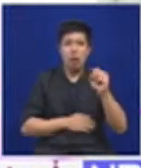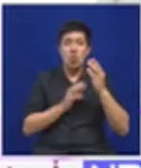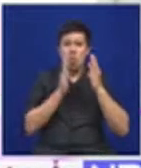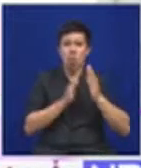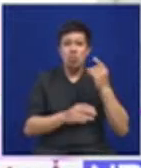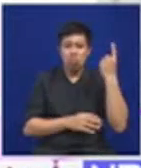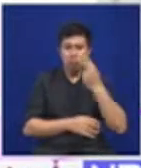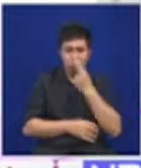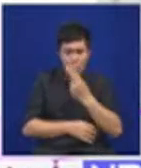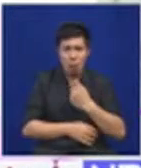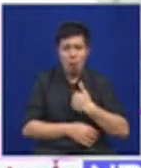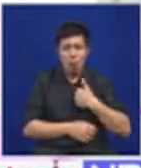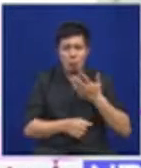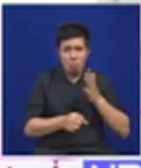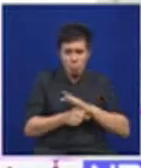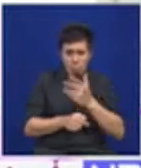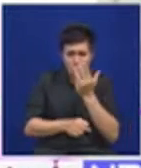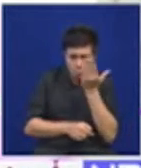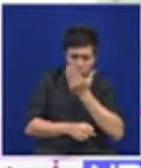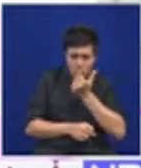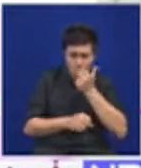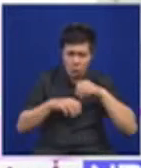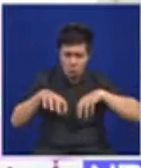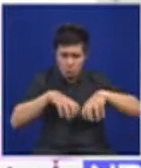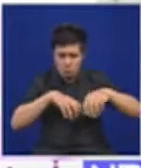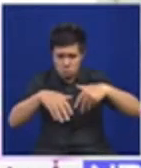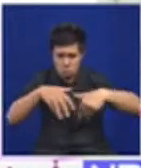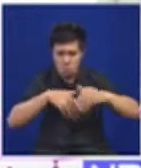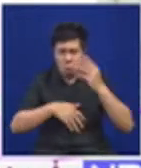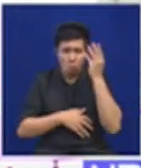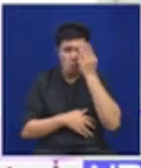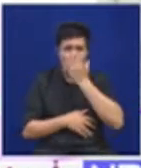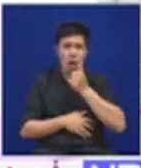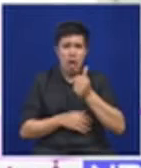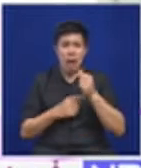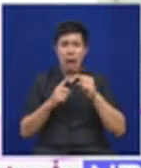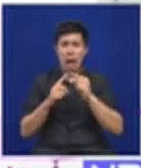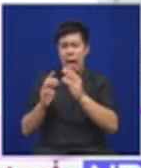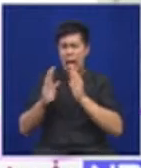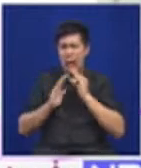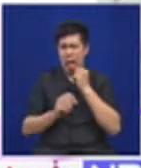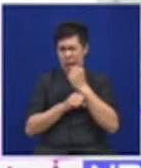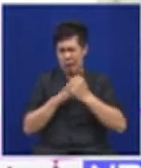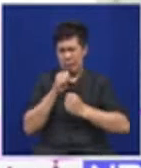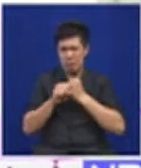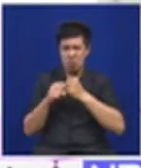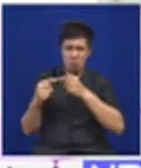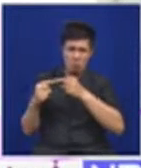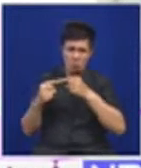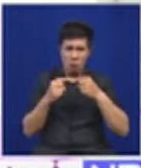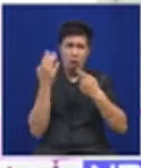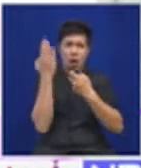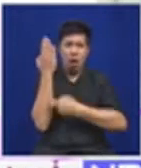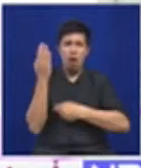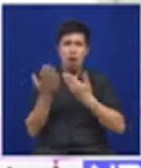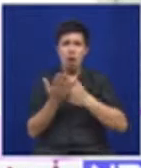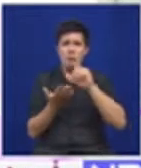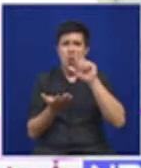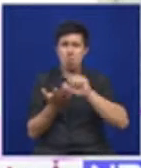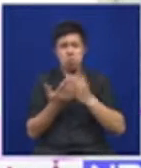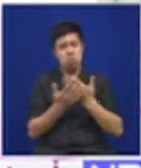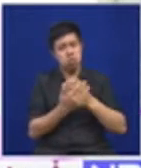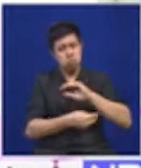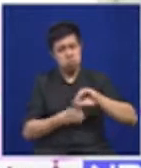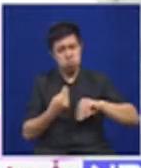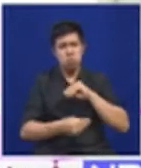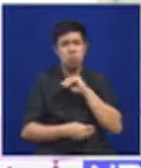ได้รับความพึงพอใจเนื่องจากบ้านเมืองสะอาดปีนี้เป็นการมาตรฐานดังนั้นถ้าเป็นอย่างนี้ได้นะ เมื่อยางราคาตกเนี่ยเขาขายเขาอยู่